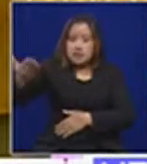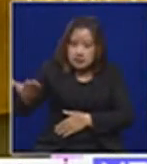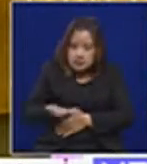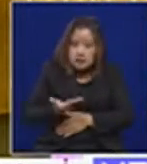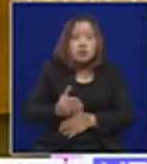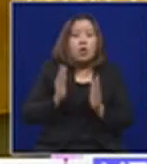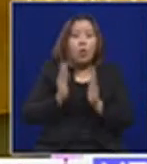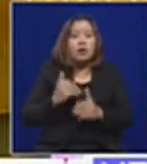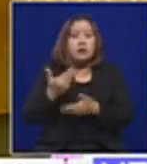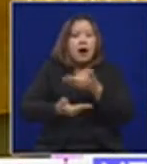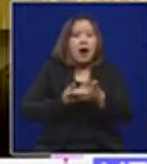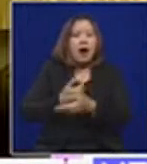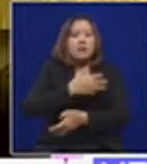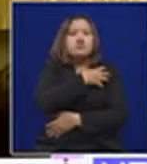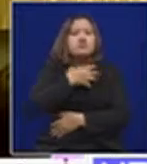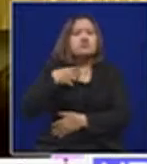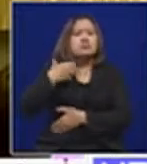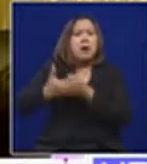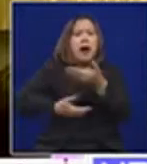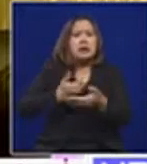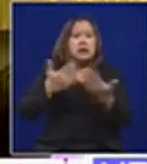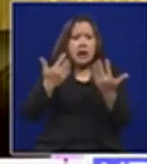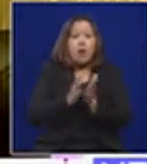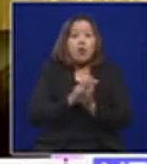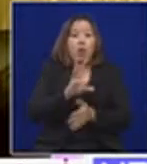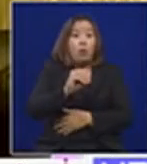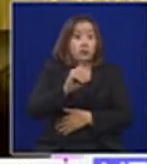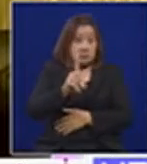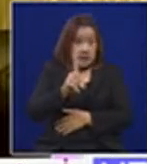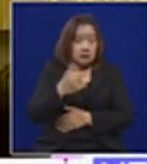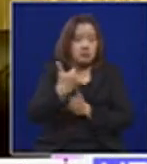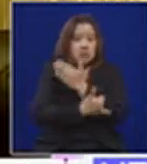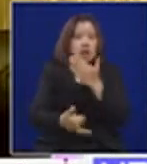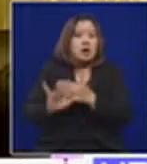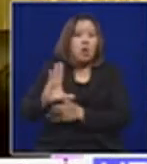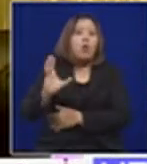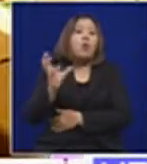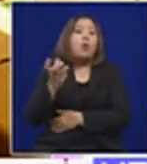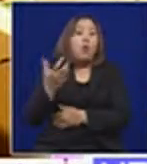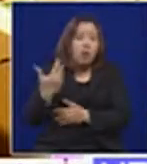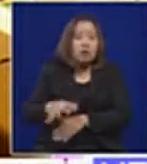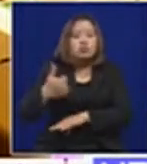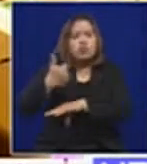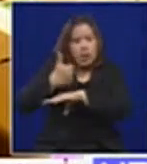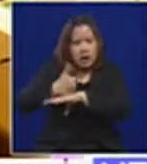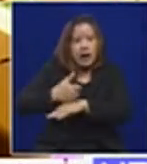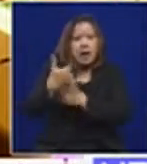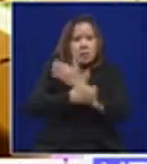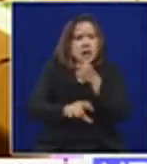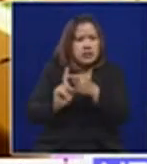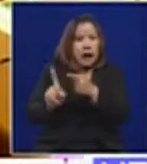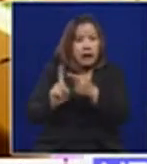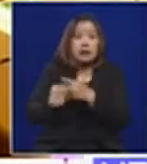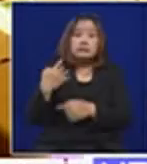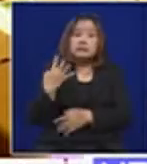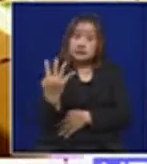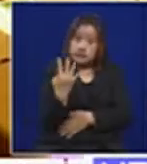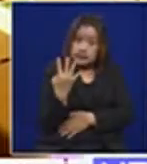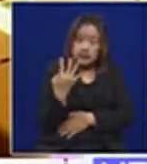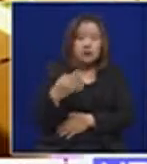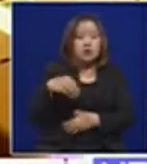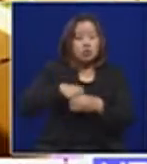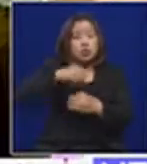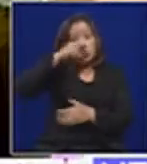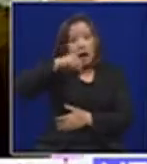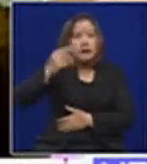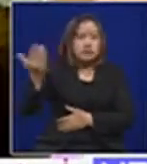ทศหรือทูตพาณิชย์ที่มีอยู่กว่า61แห่งทั่วโลกรวมถึงหัวหน้าสำนักงานพาณิชย์ในต่างประเทศอีก4แห่งกลับประเทศไทย